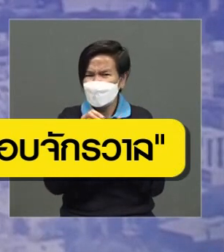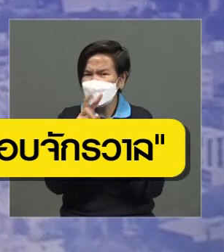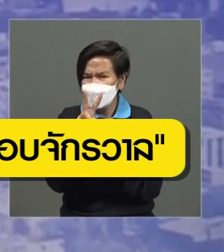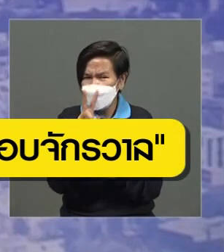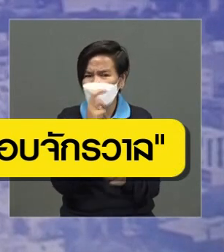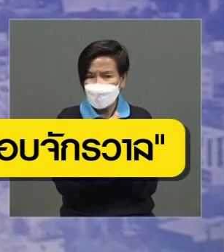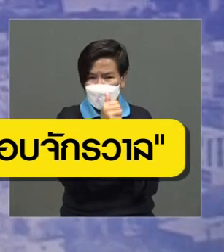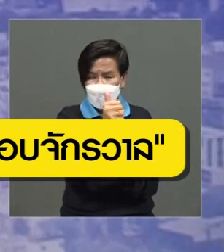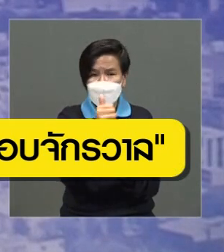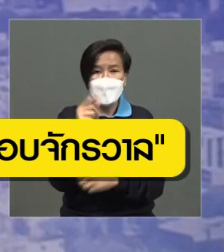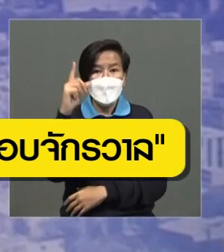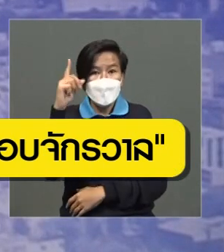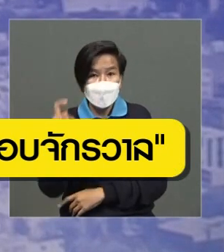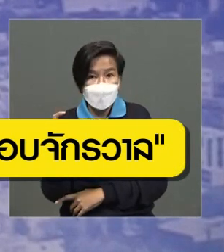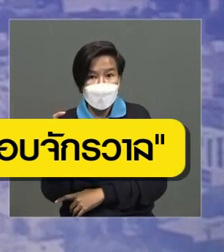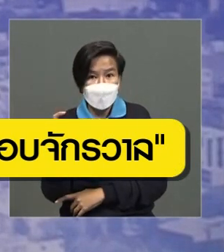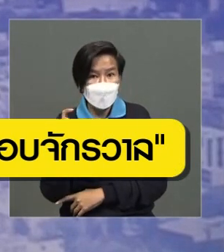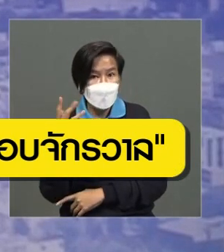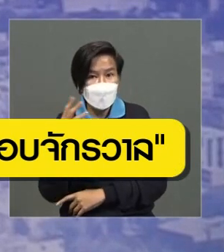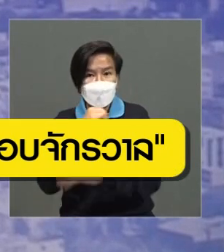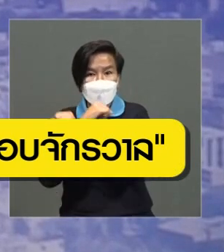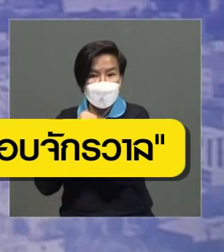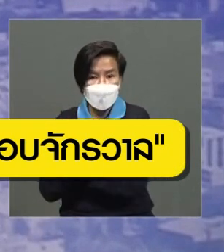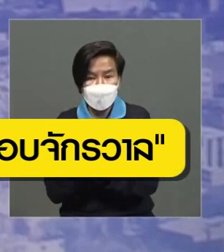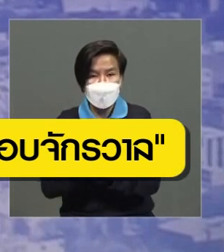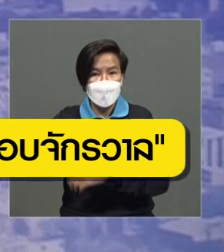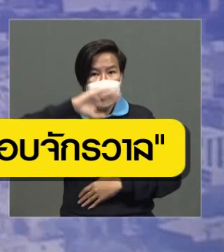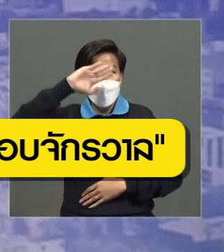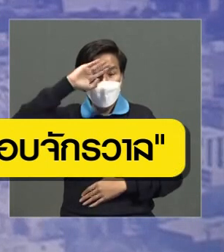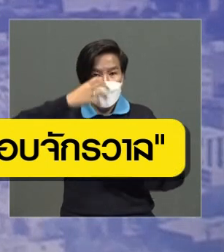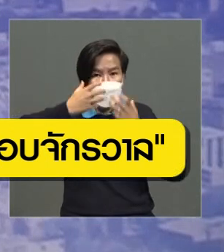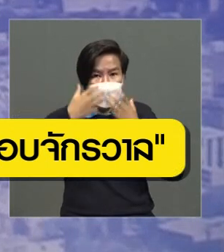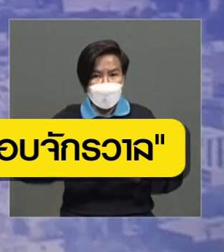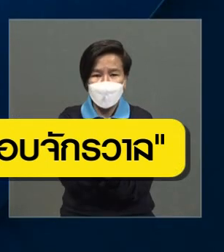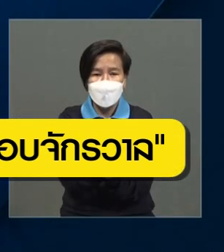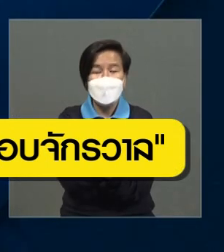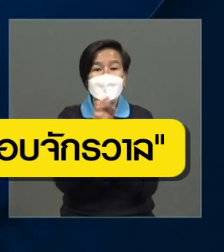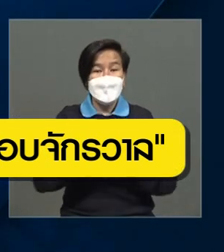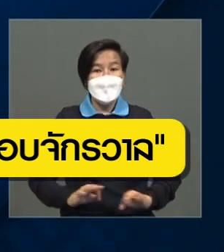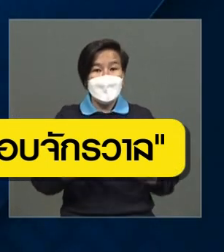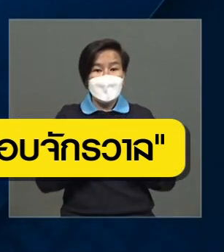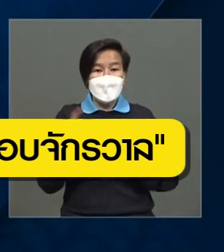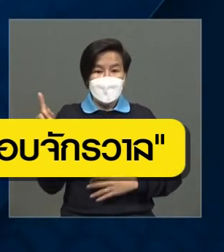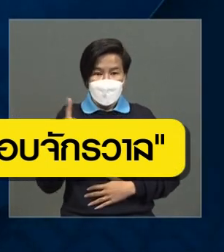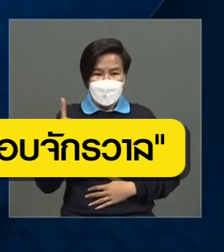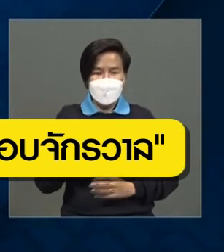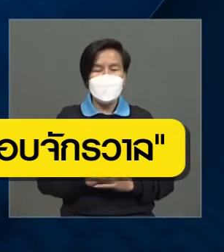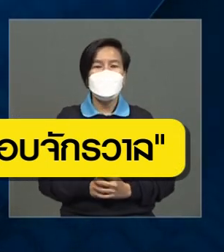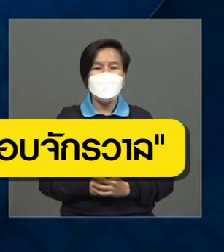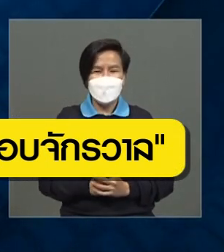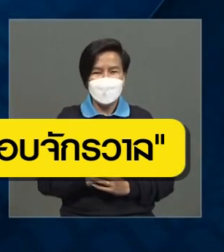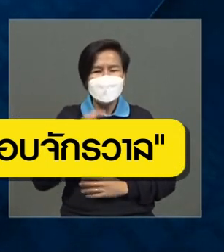ว่าเอาแบบนี้ก็แล้วกันเอาสูตรในการป้องกันตัวเองจากโควิชเป็นแบบครอบจักรวาลไปเลยคือถ้าทำได้ตามนี้